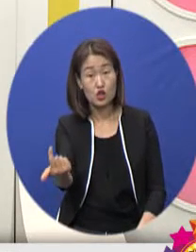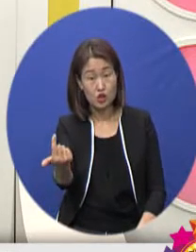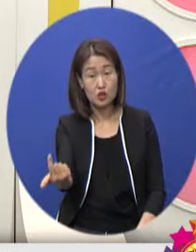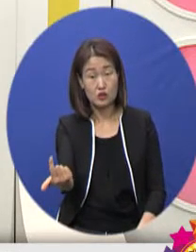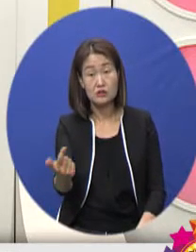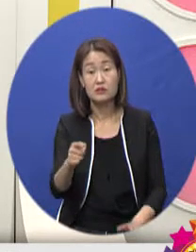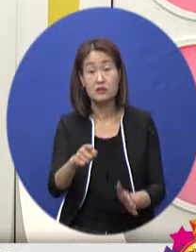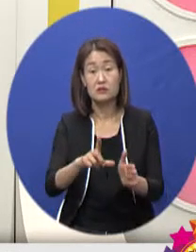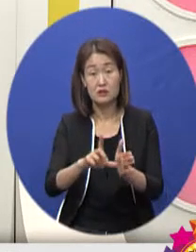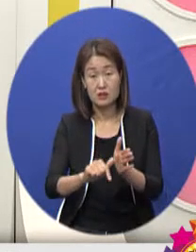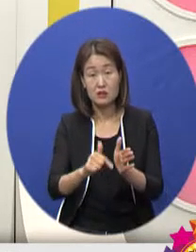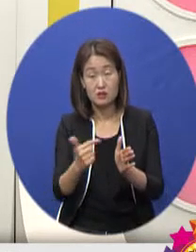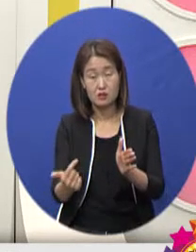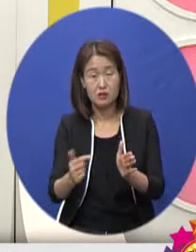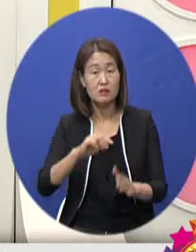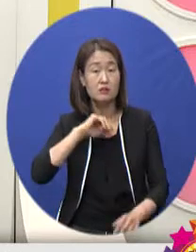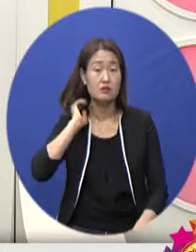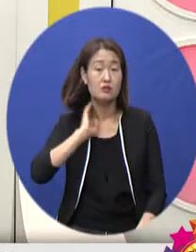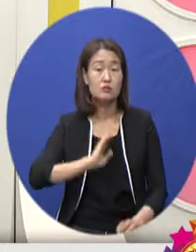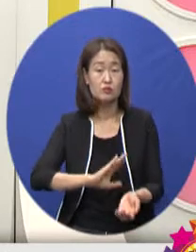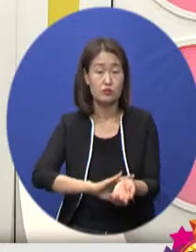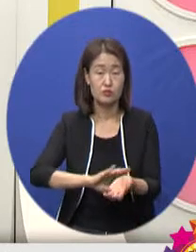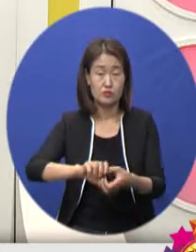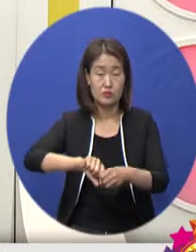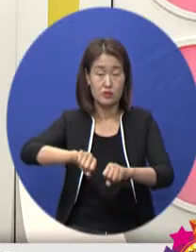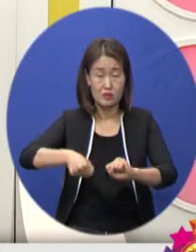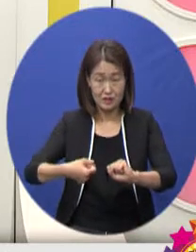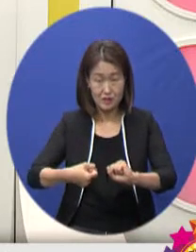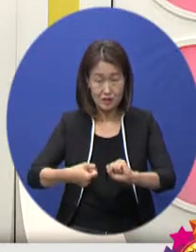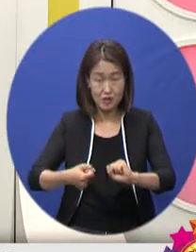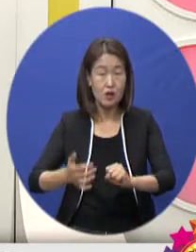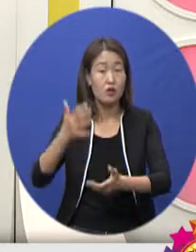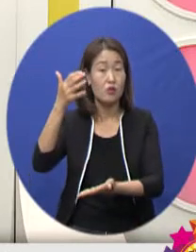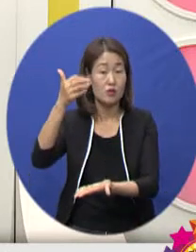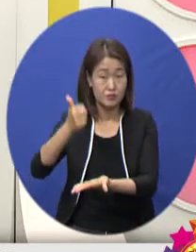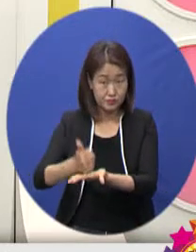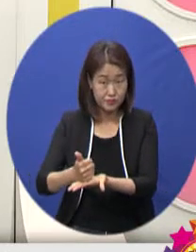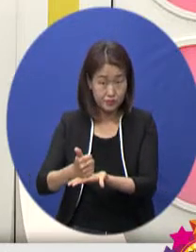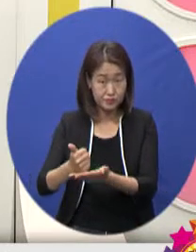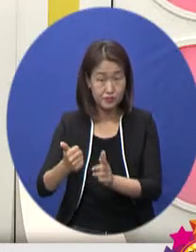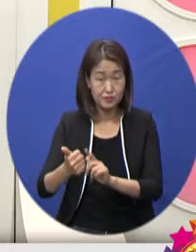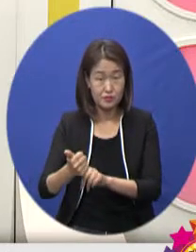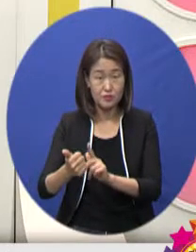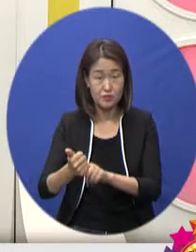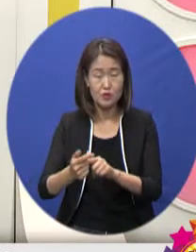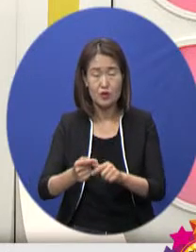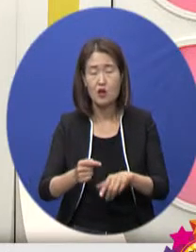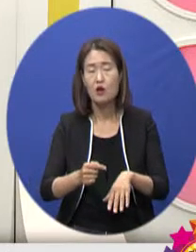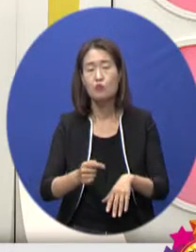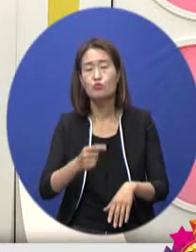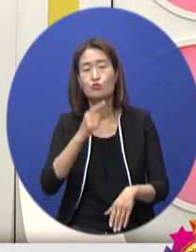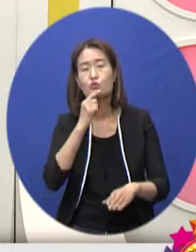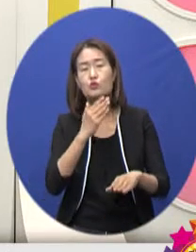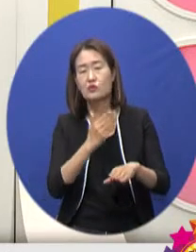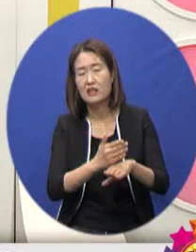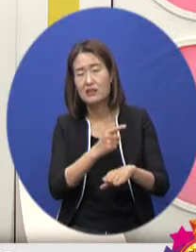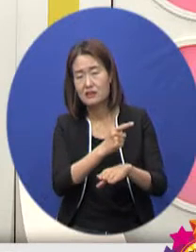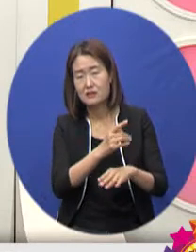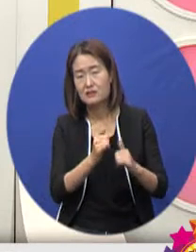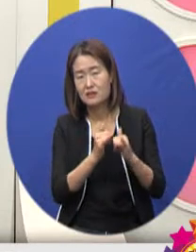저 의정부 한약방의 그 원장님이라고 그분이 이제 이북 사람이에요. 네. 그래서 전화